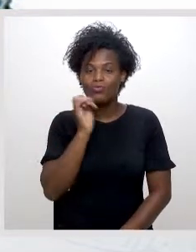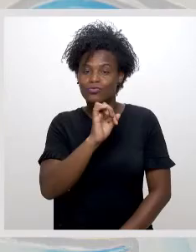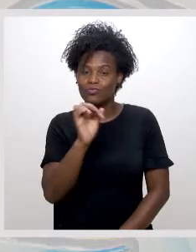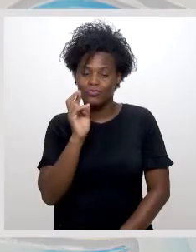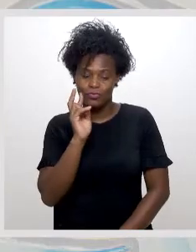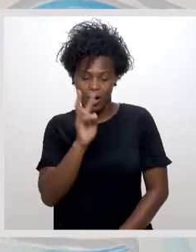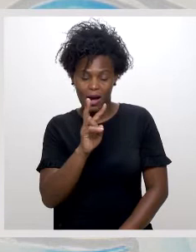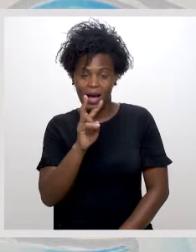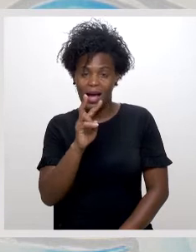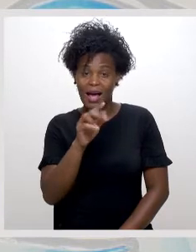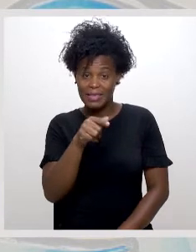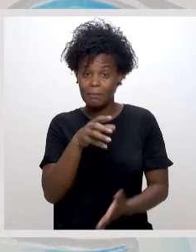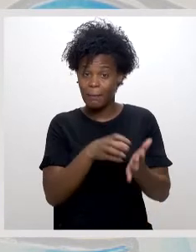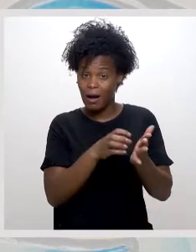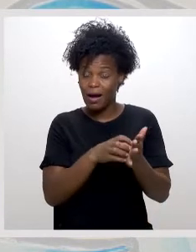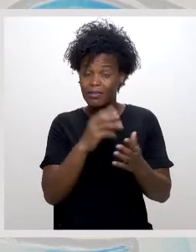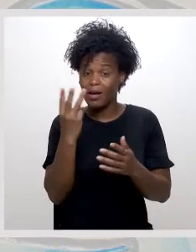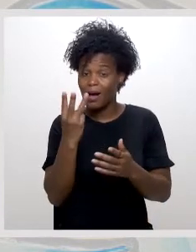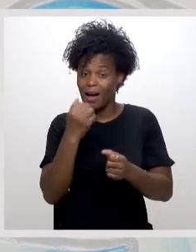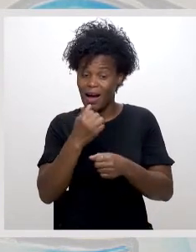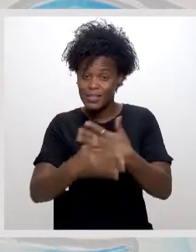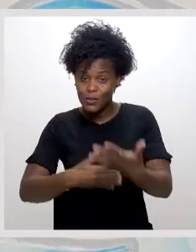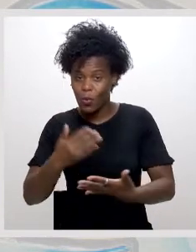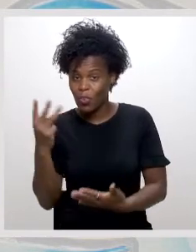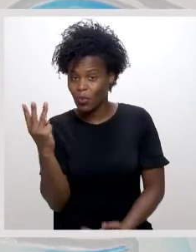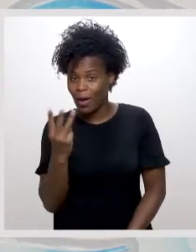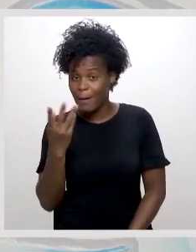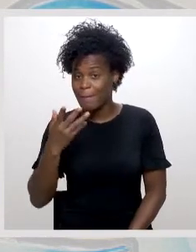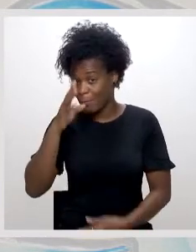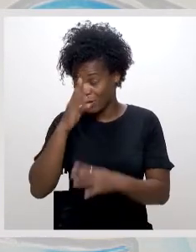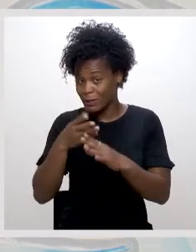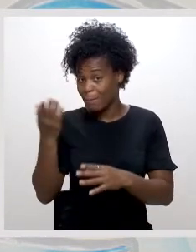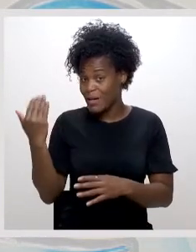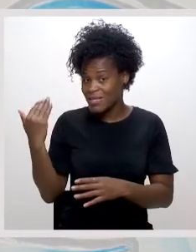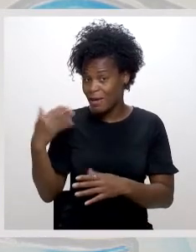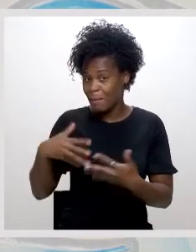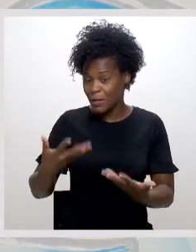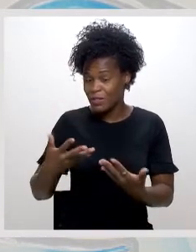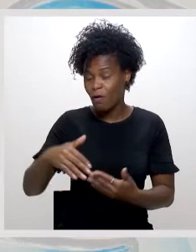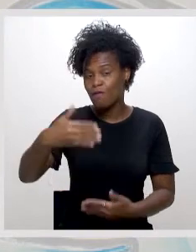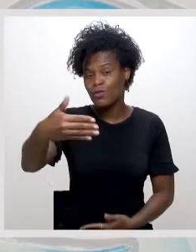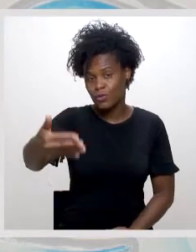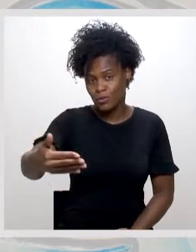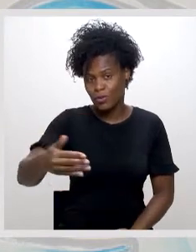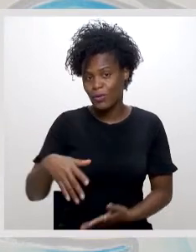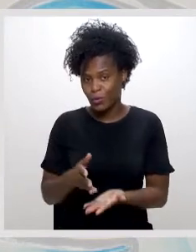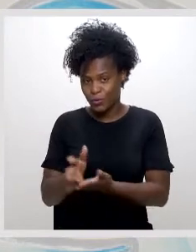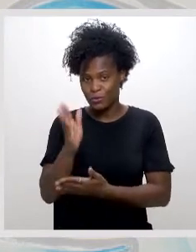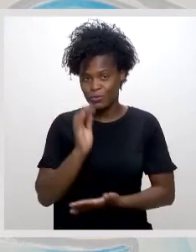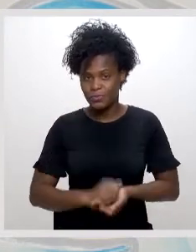voir, ces images nous présentent 3 actions, passées, présentes et futures. On